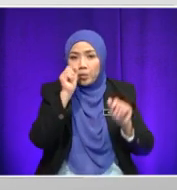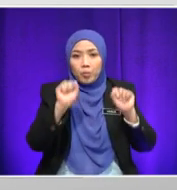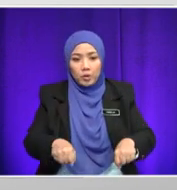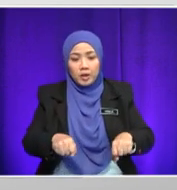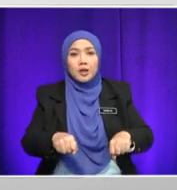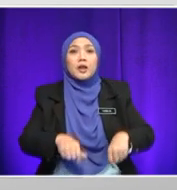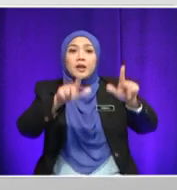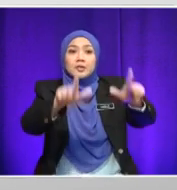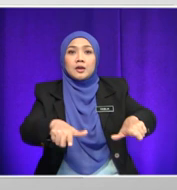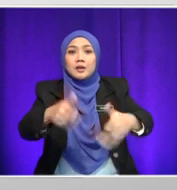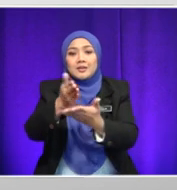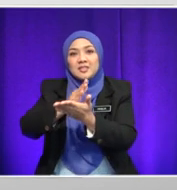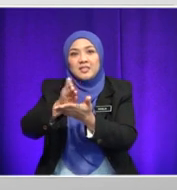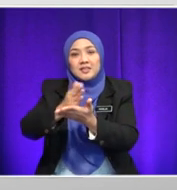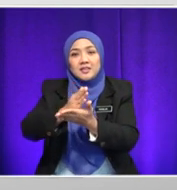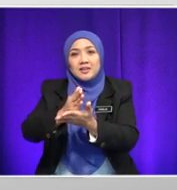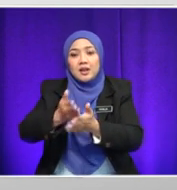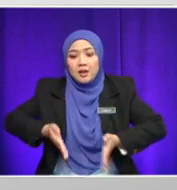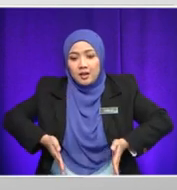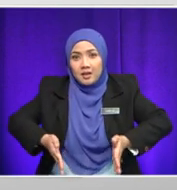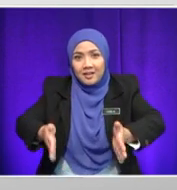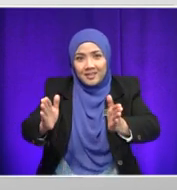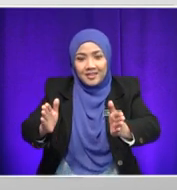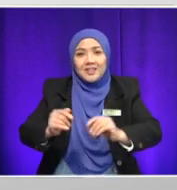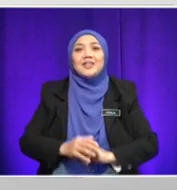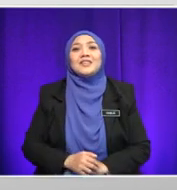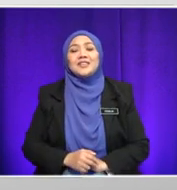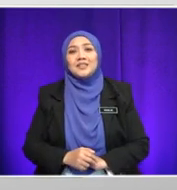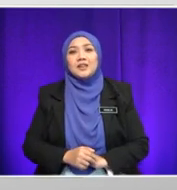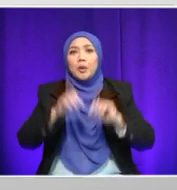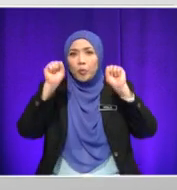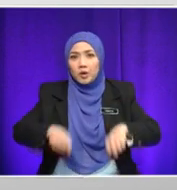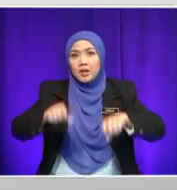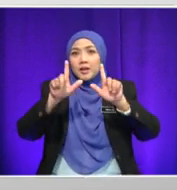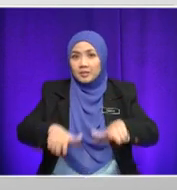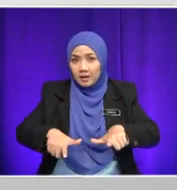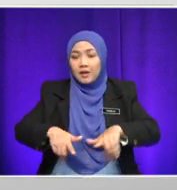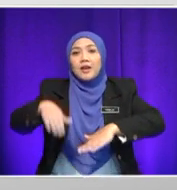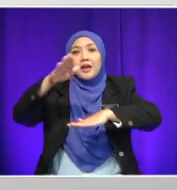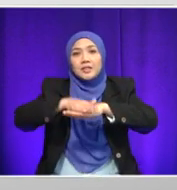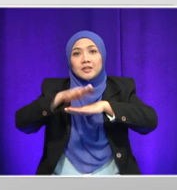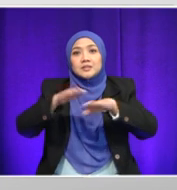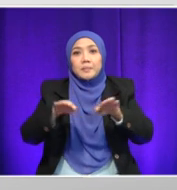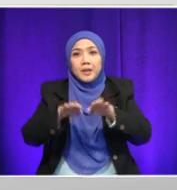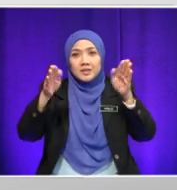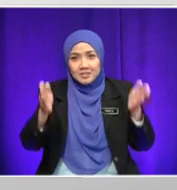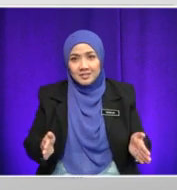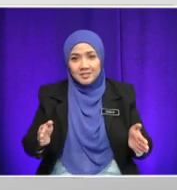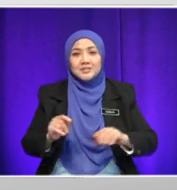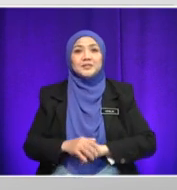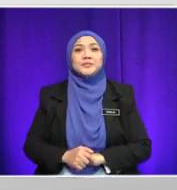tengah-tengah ruang misalnya dia Luan jalan ataupun di atas meja contoh kadang kan dia ada di atas meja